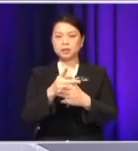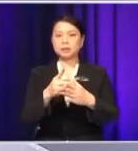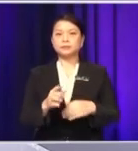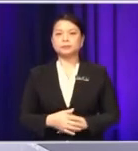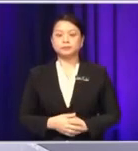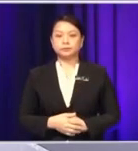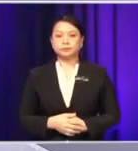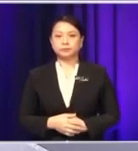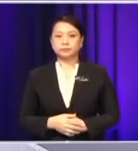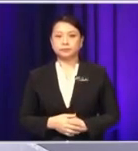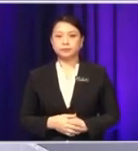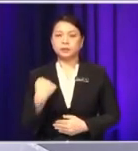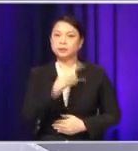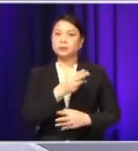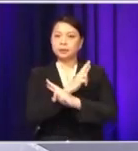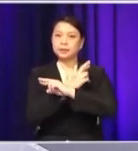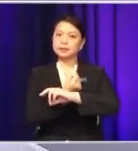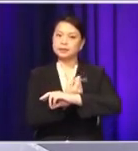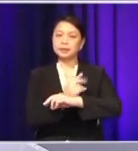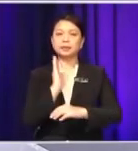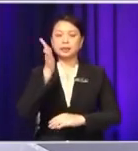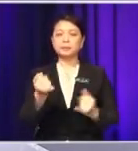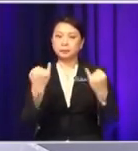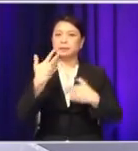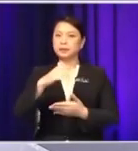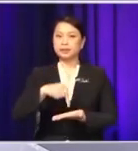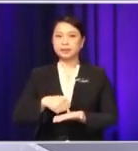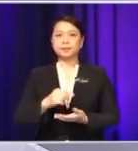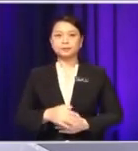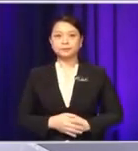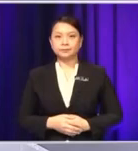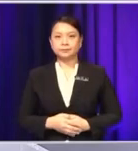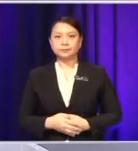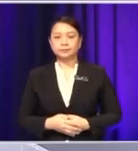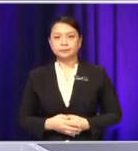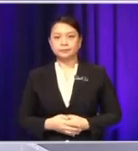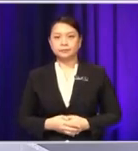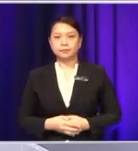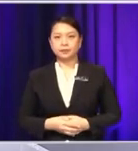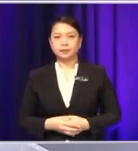ujian akhir sesi akademik. Kita nak berehat dahulu sebentar, kembali lagi selepas ini.